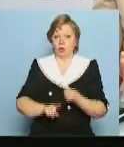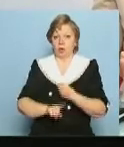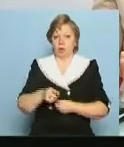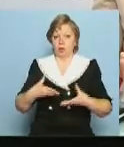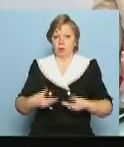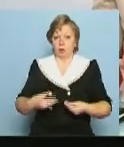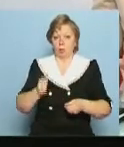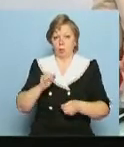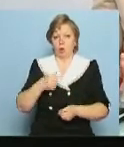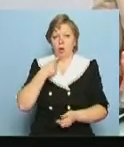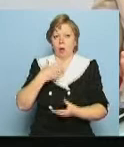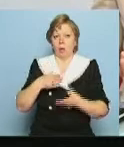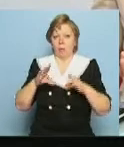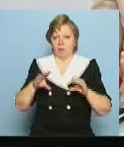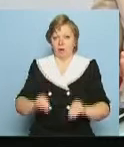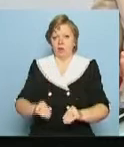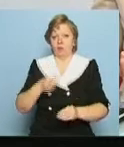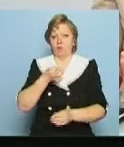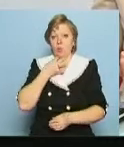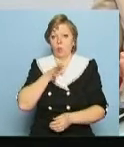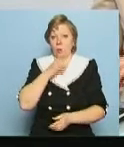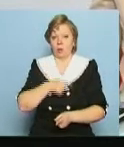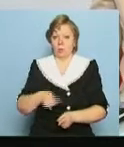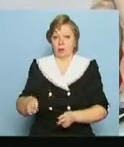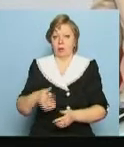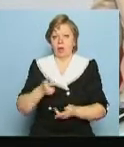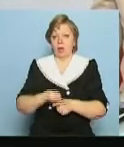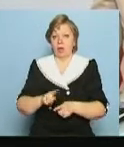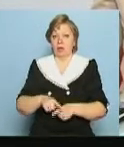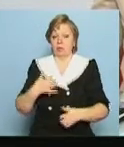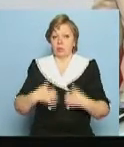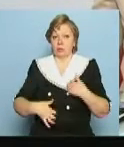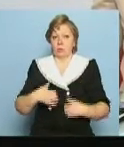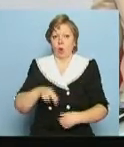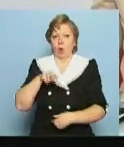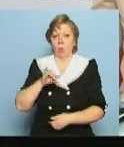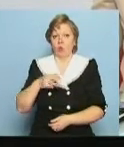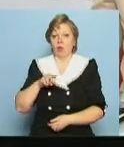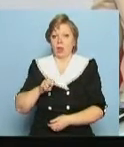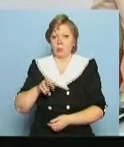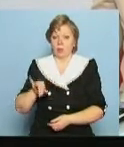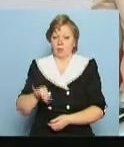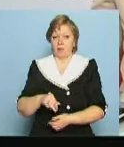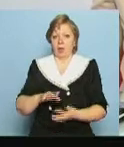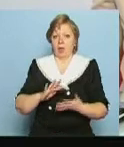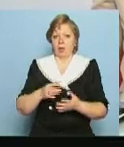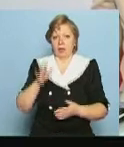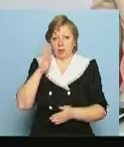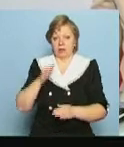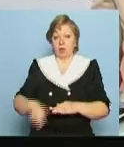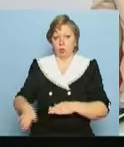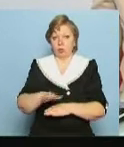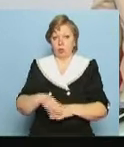провалиться в любой момент. Об этом постоянно заняты и сотрудники Пудемского гидроузла. Здесь опасаются повторения прошлогодней